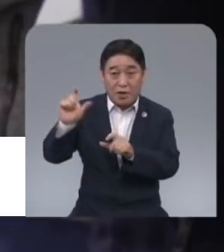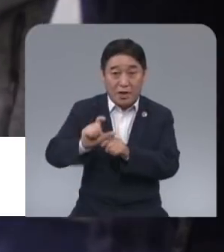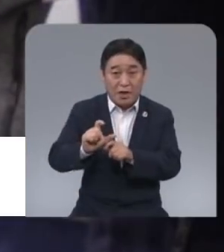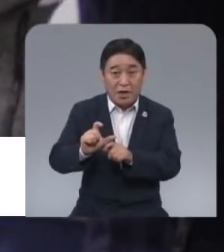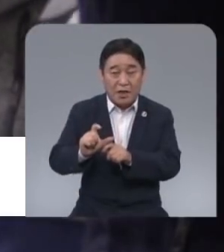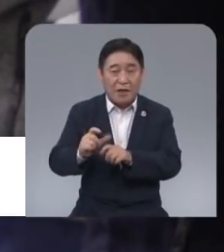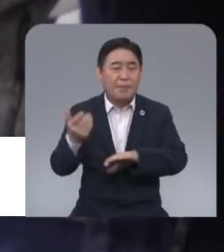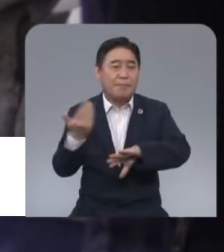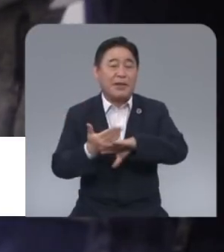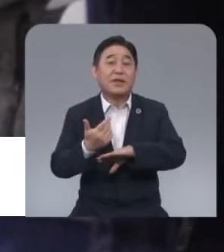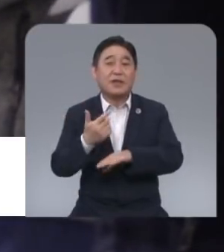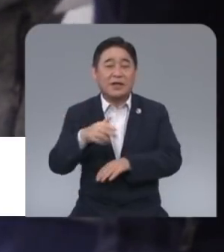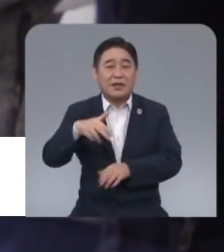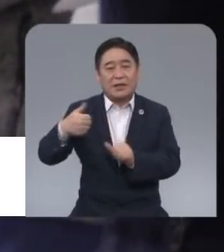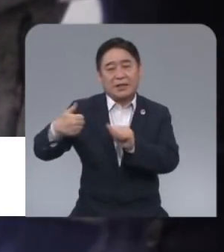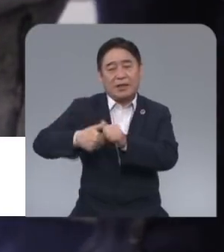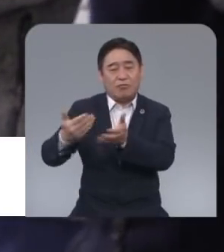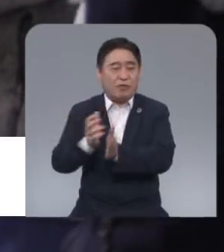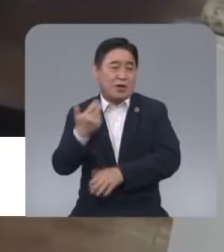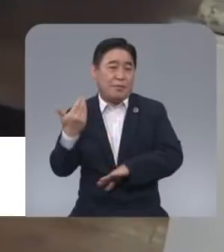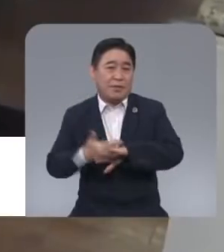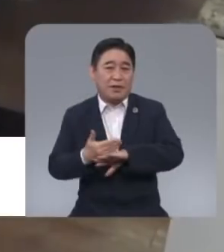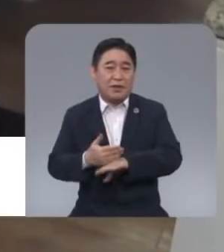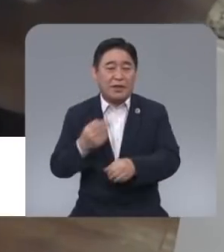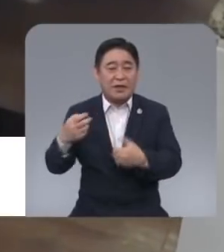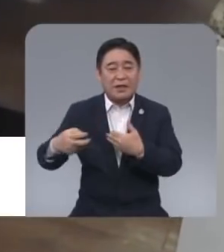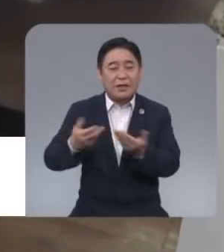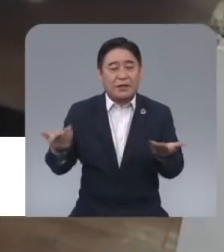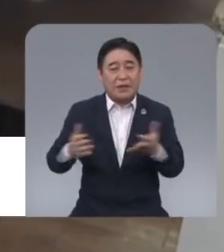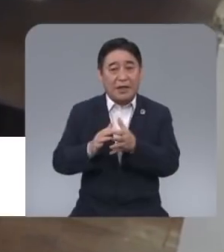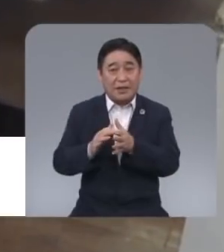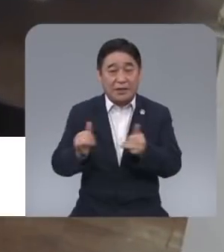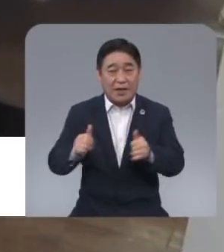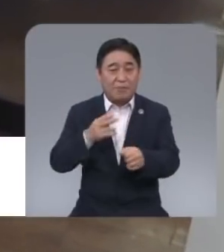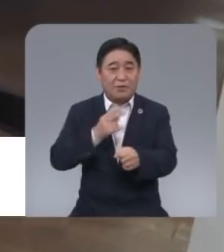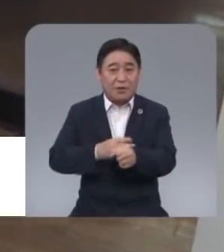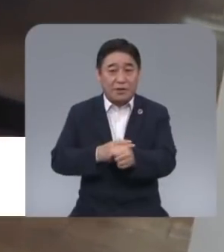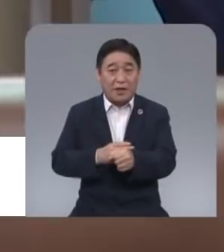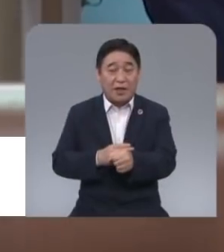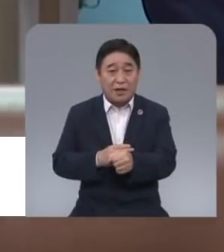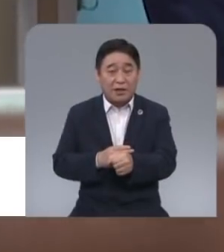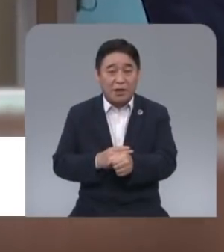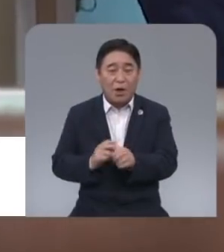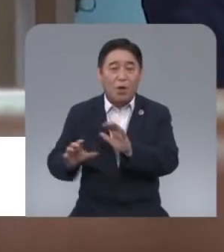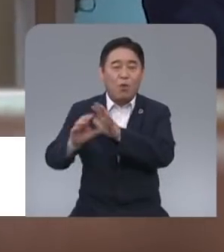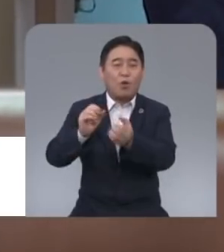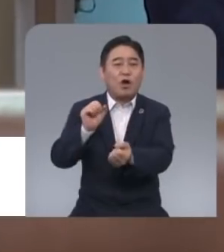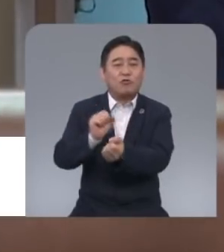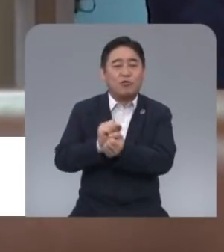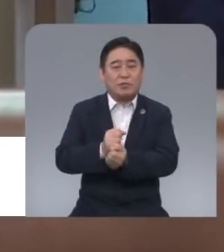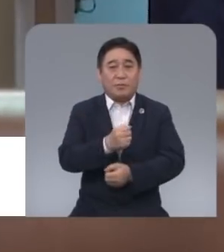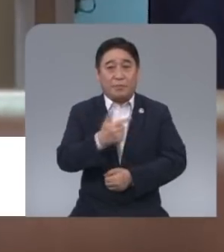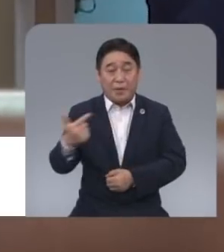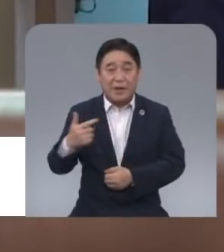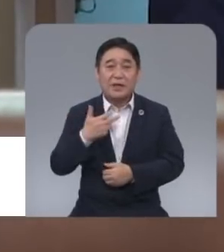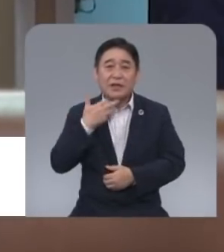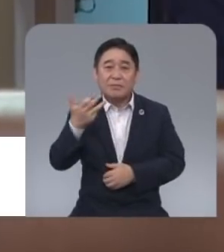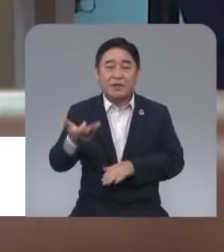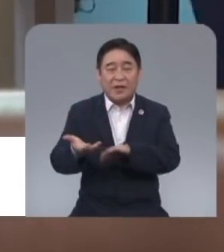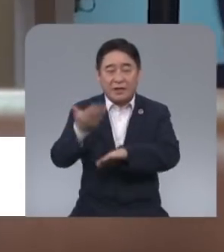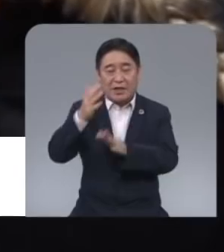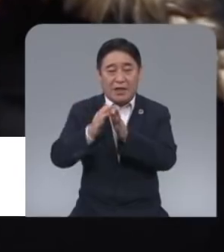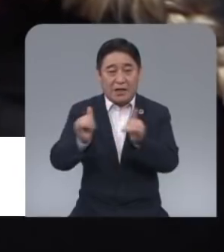최종 반대한 의료계 종사자, 교사, 식료품점 직원 등 코로나19에 노출될 위험이 높은 18세